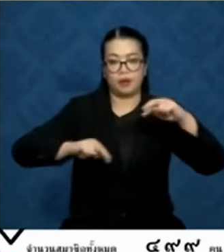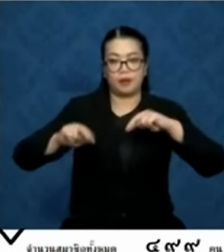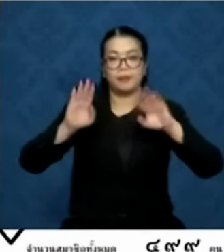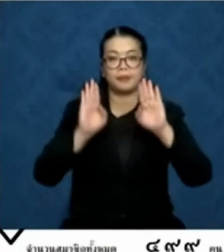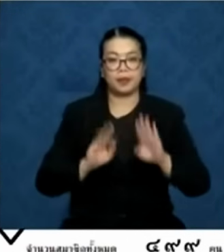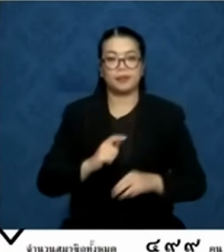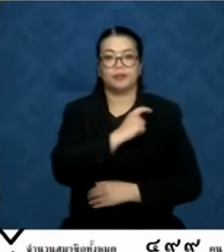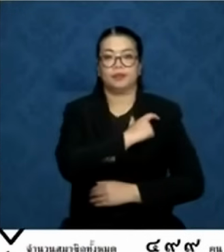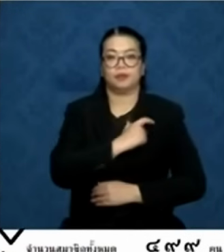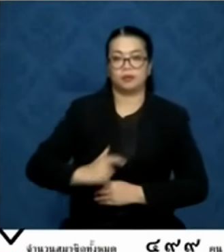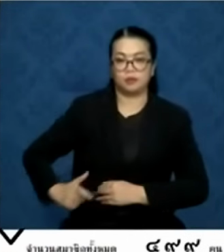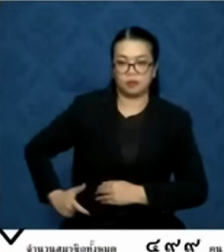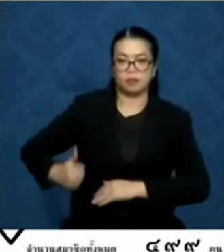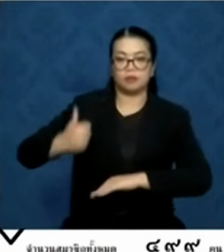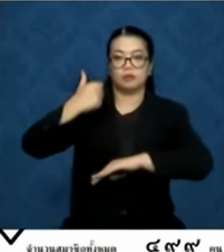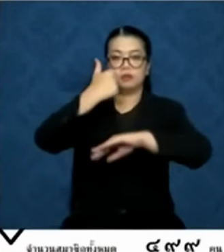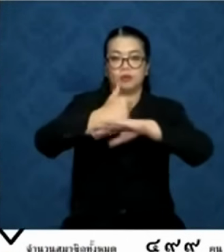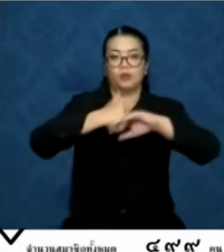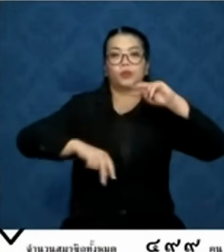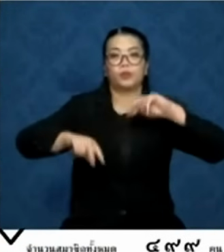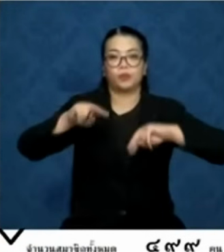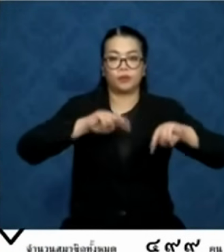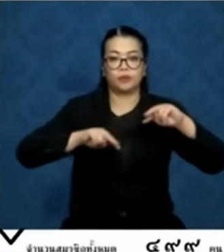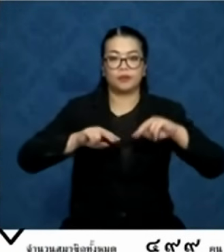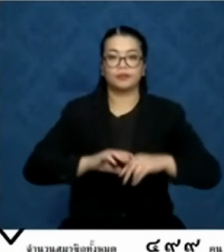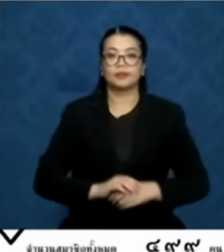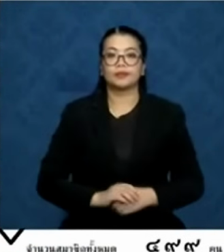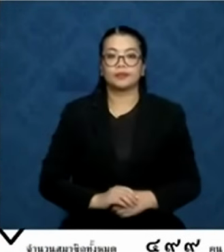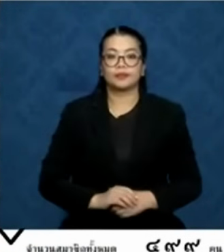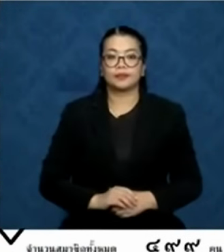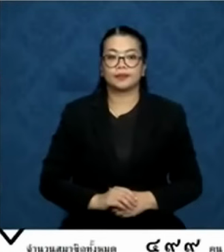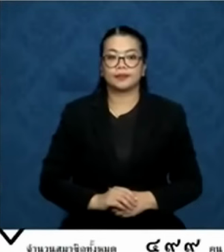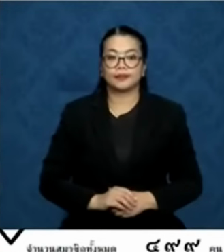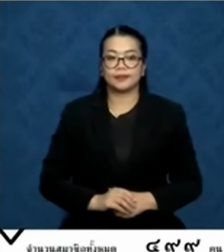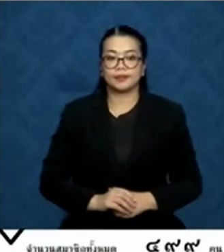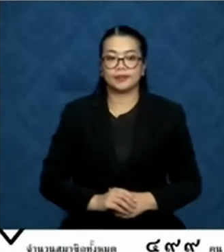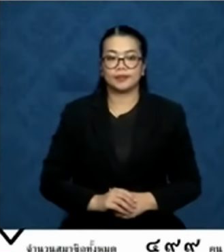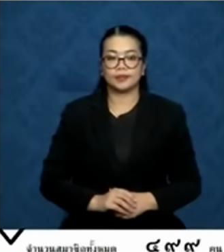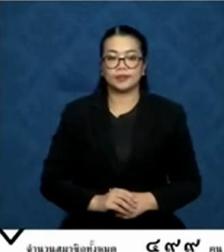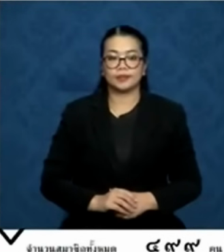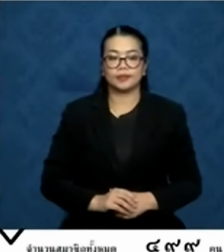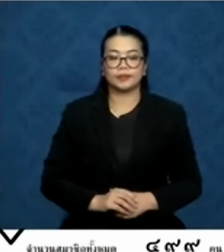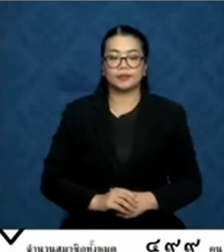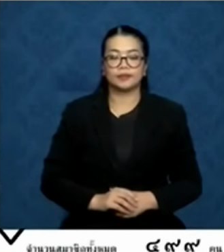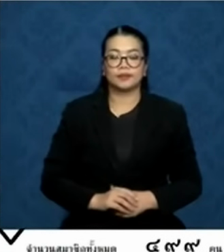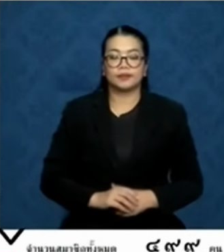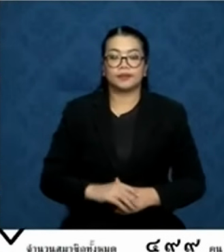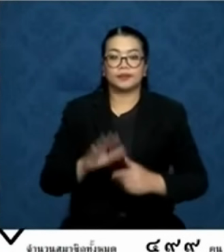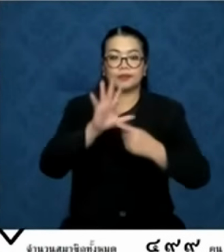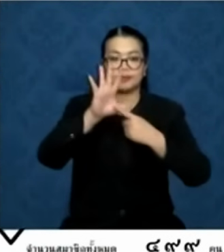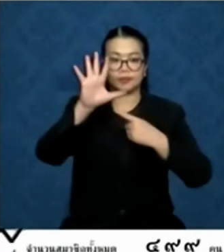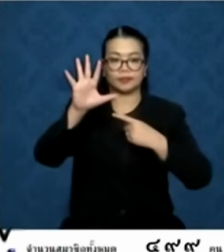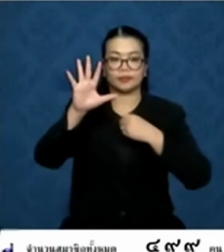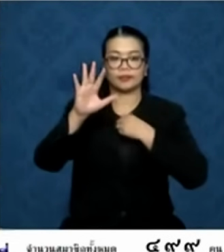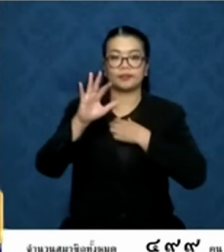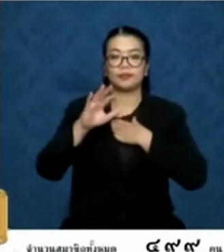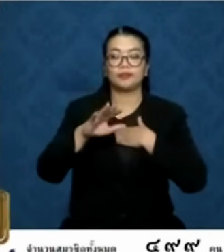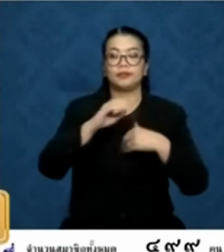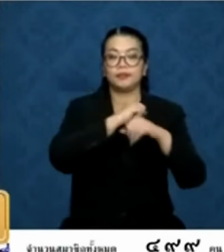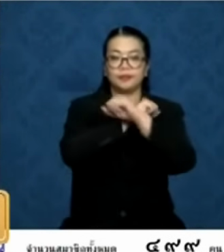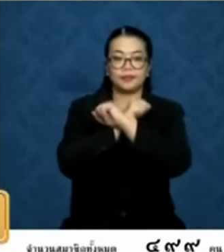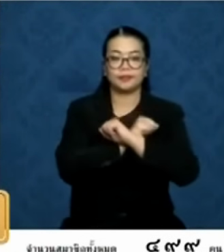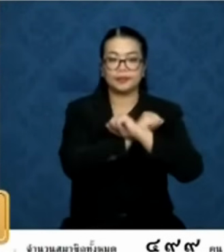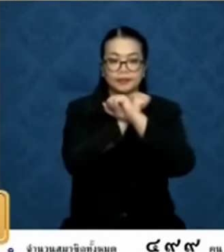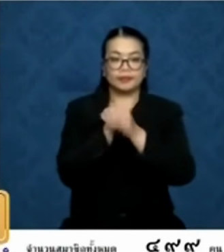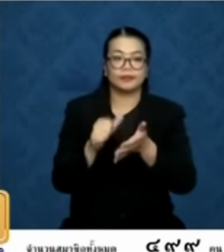ธิปไตยอันมีพระมหากษัตริย์ทรงเป็นประมุขข้อ 5การป้องกันและ